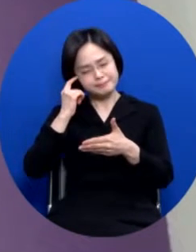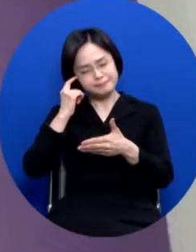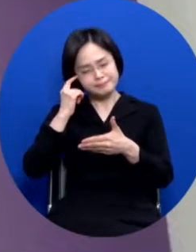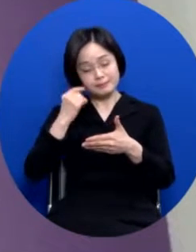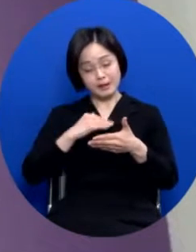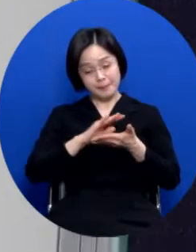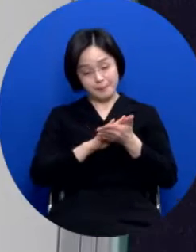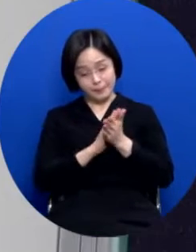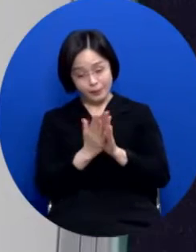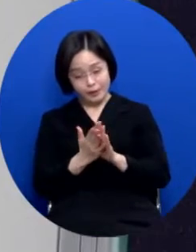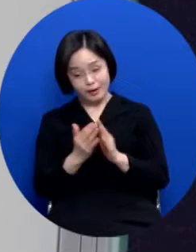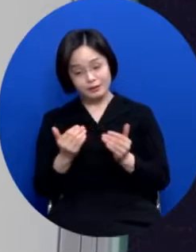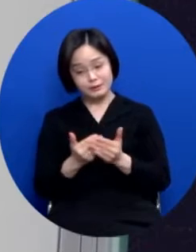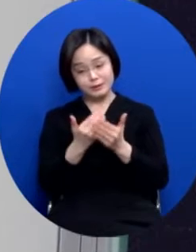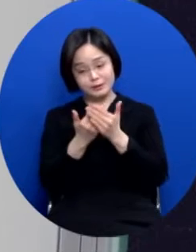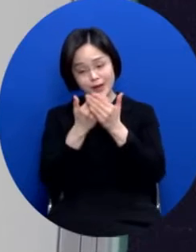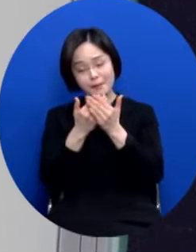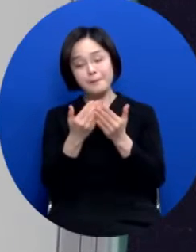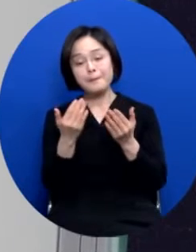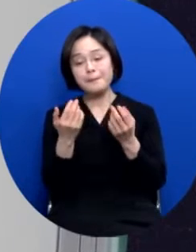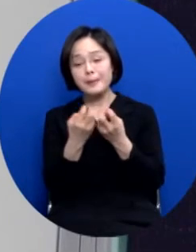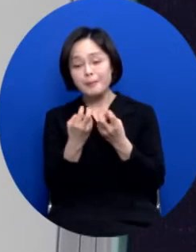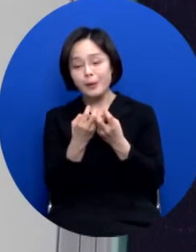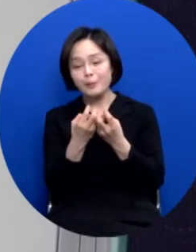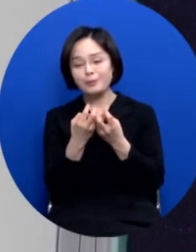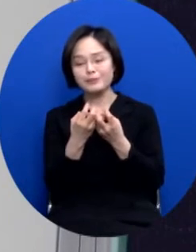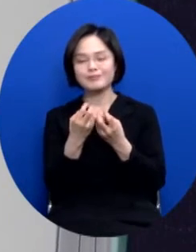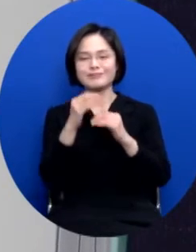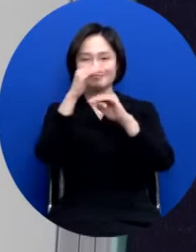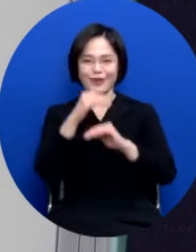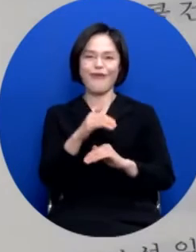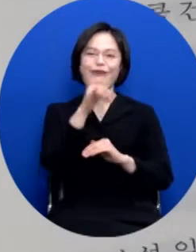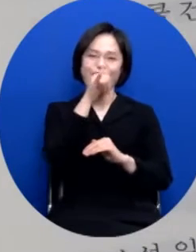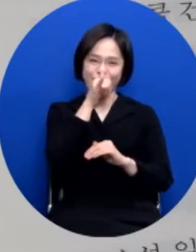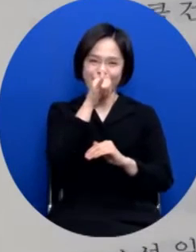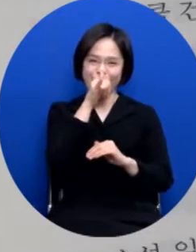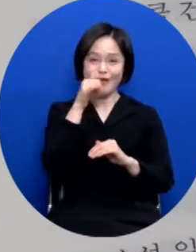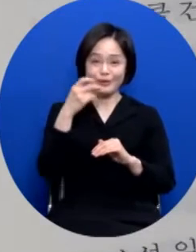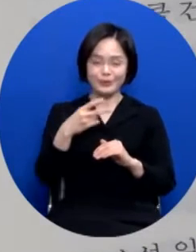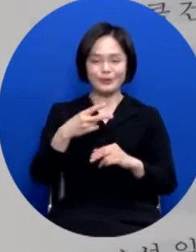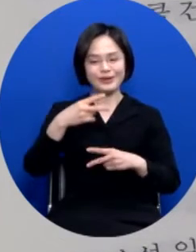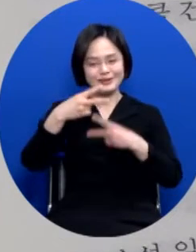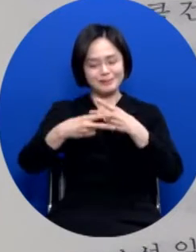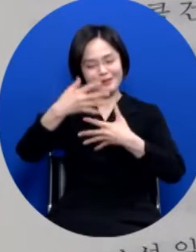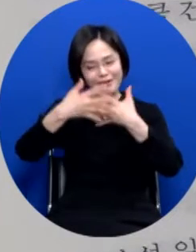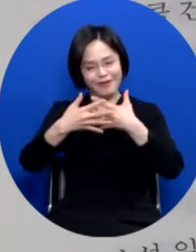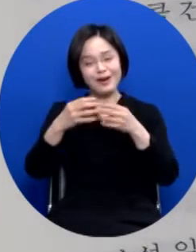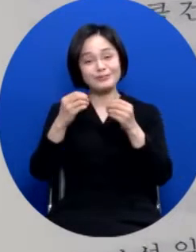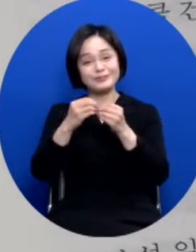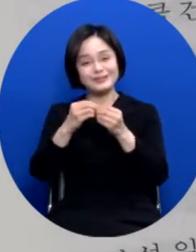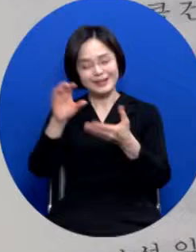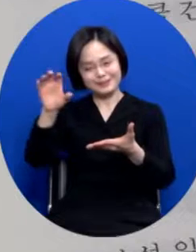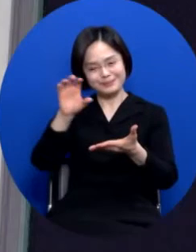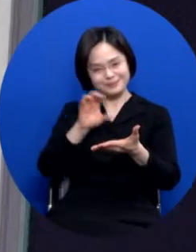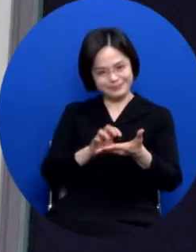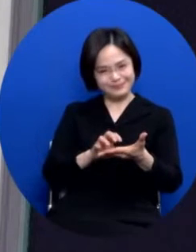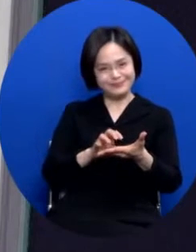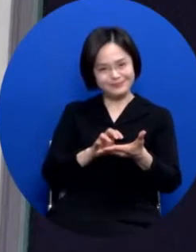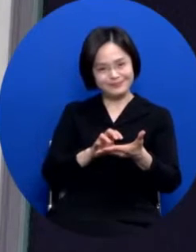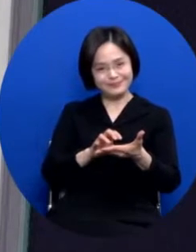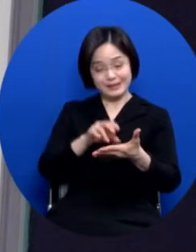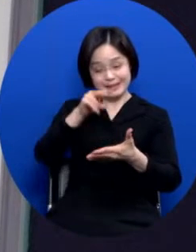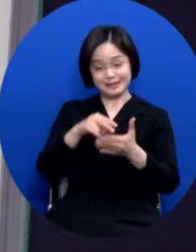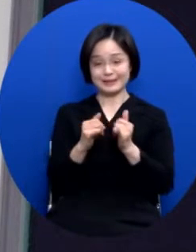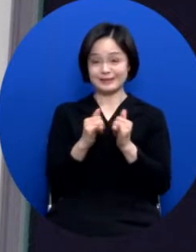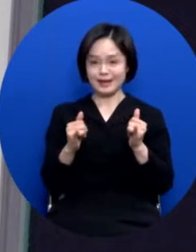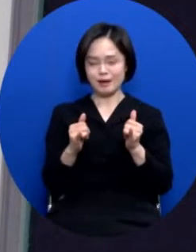말합니다. 특히 다양한 문학 작품은 물론 영화와 드라마 대사를 인용해 독자로 하여금 소설